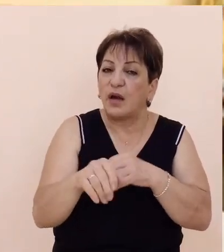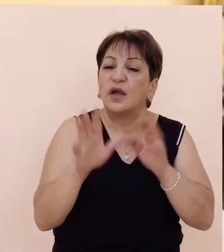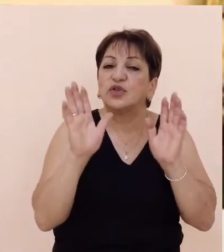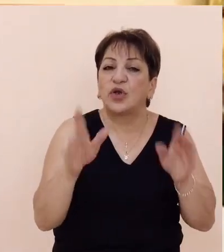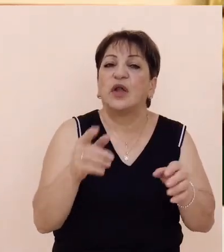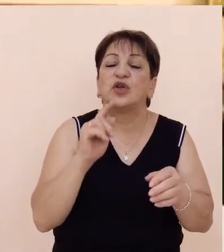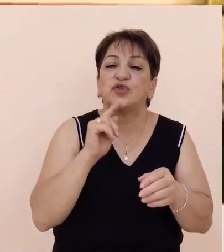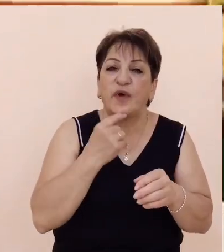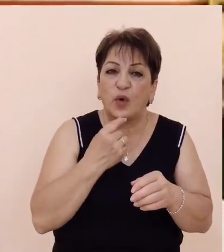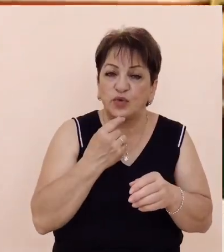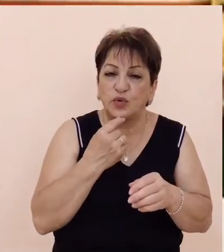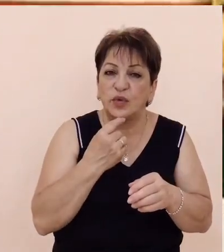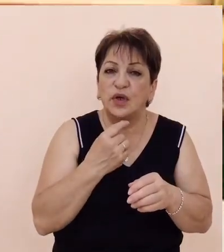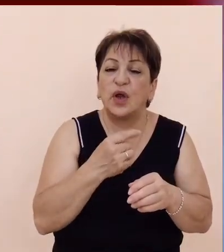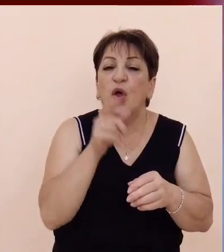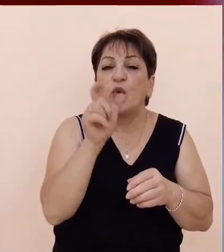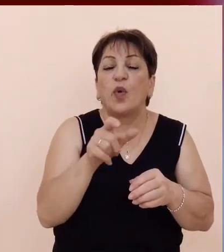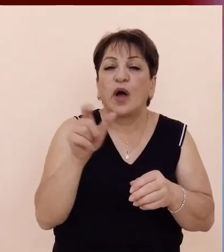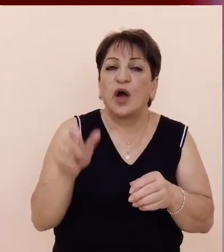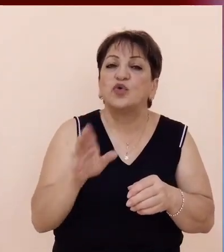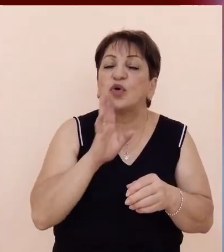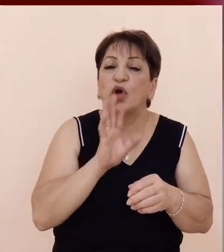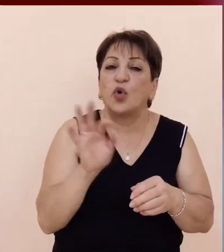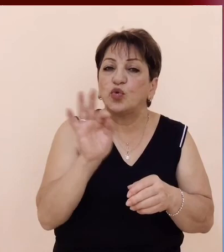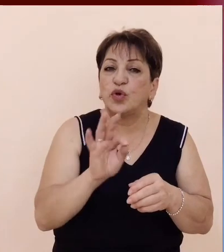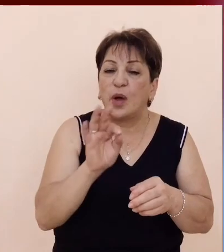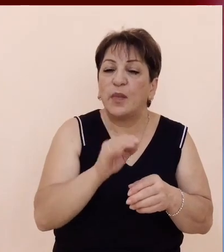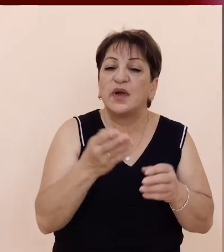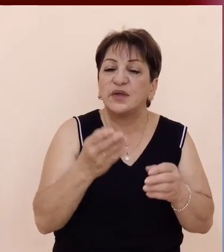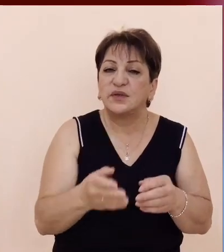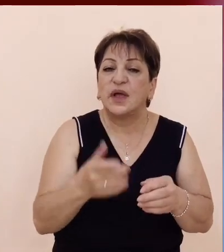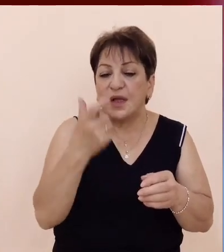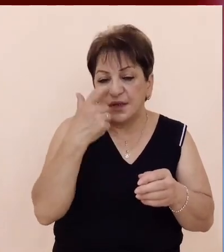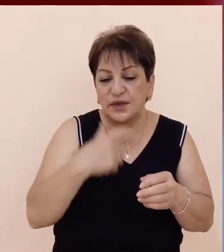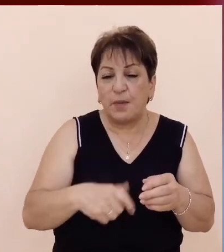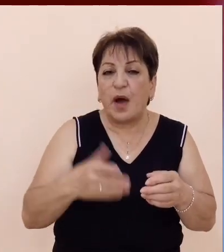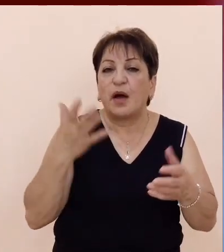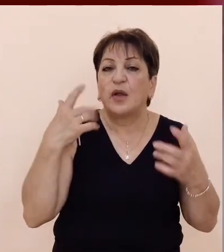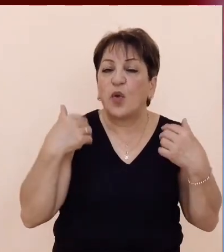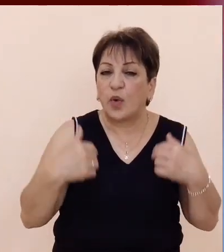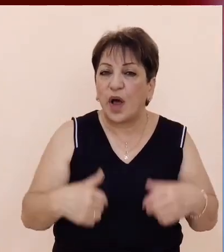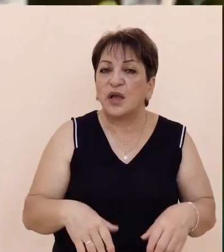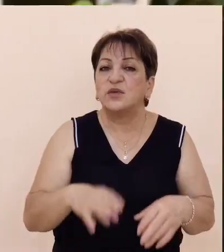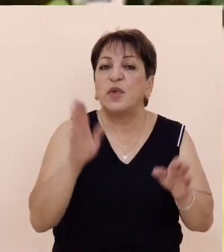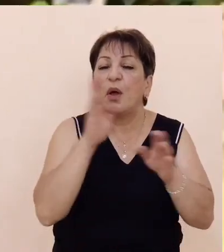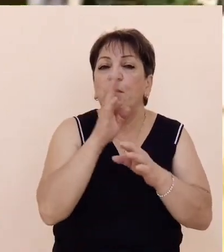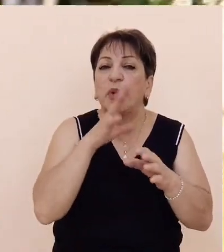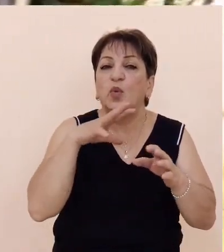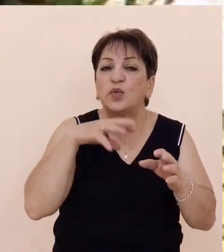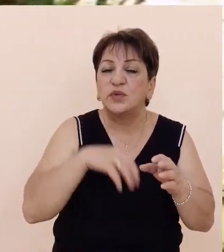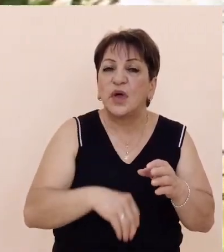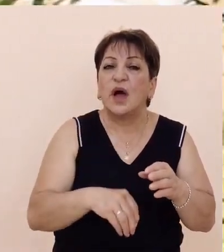դժվարություններ։ Յուրաքանչյուր կնոջ համար այս փուլերը սեփական օրգանիզմի և բնության առջև